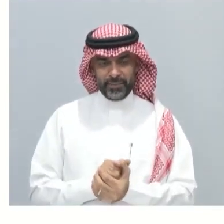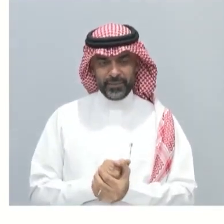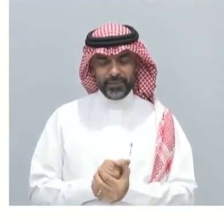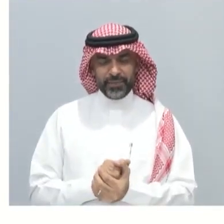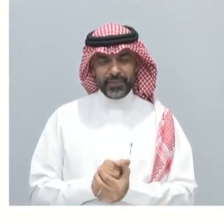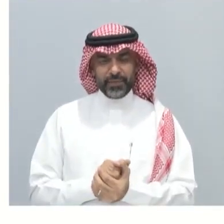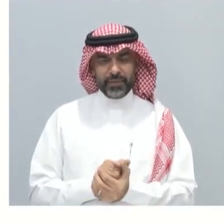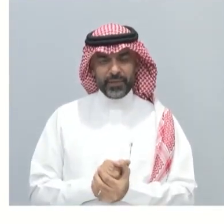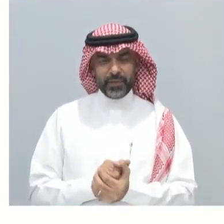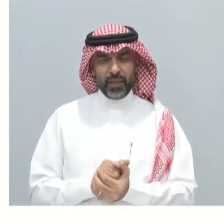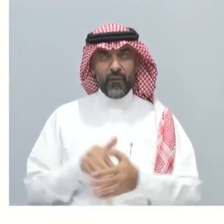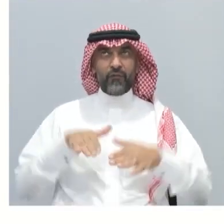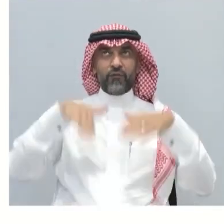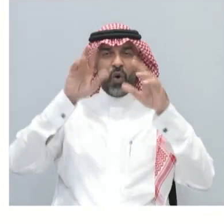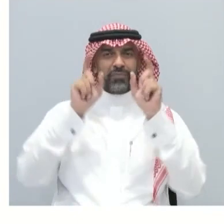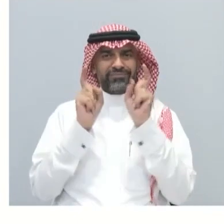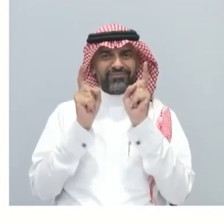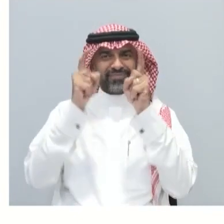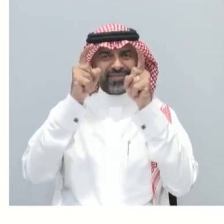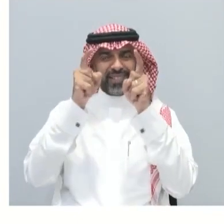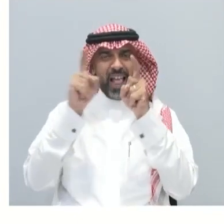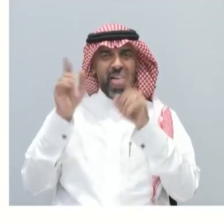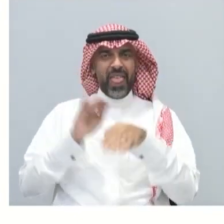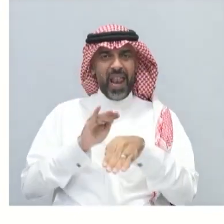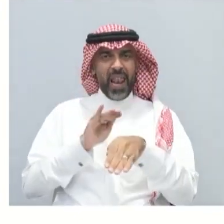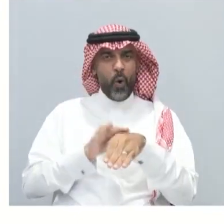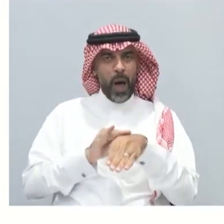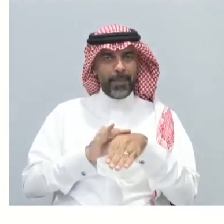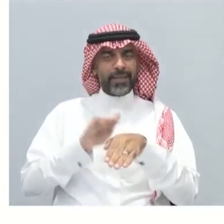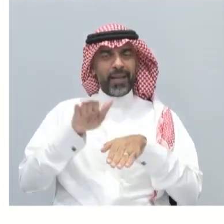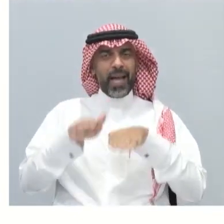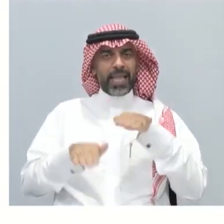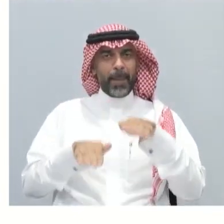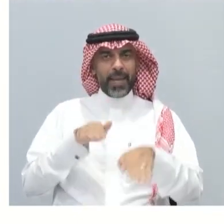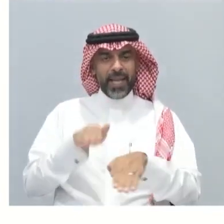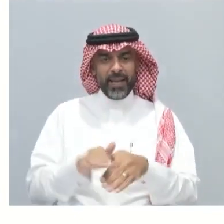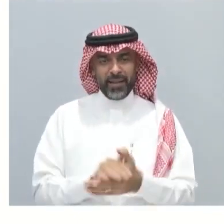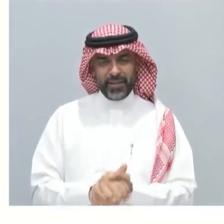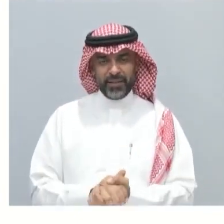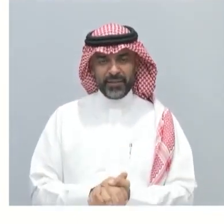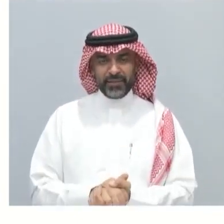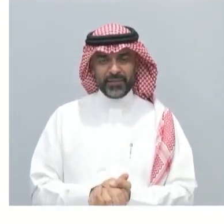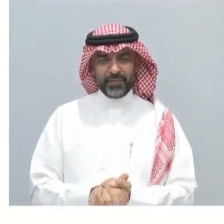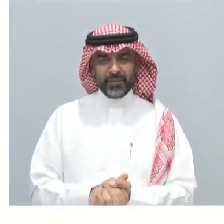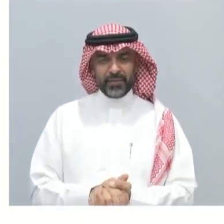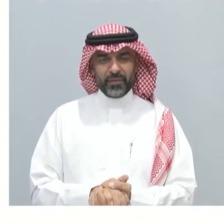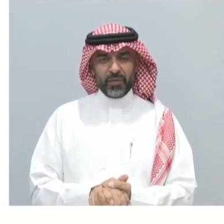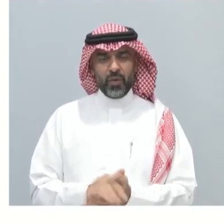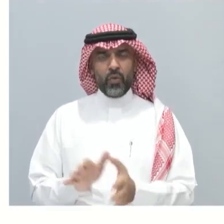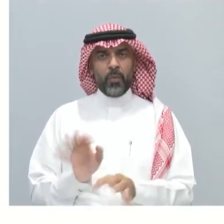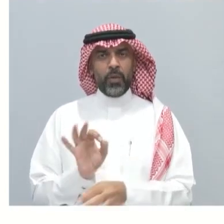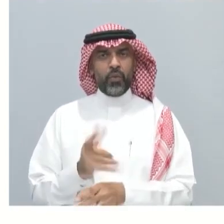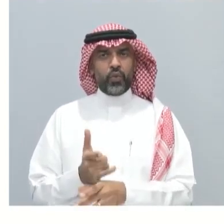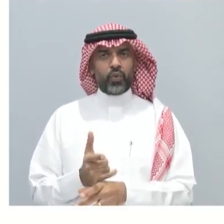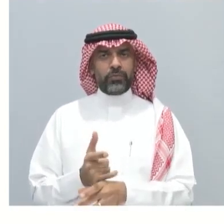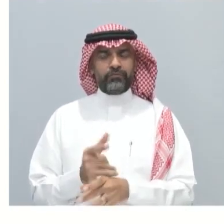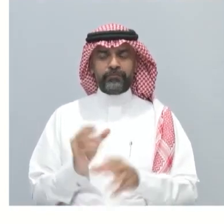البطن هنا في الاعلى نجد اللوامس القدميه اللوامس ماذا القدميه هنا اللوامس